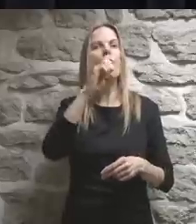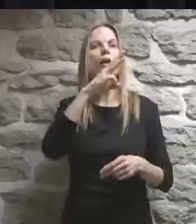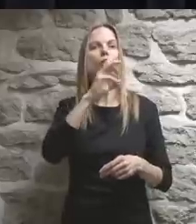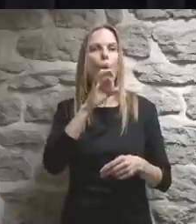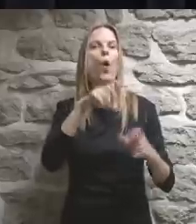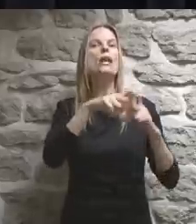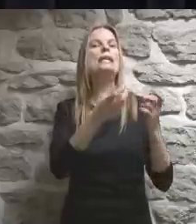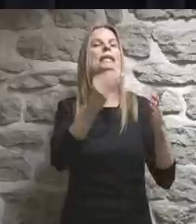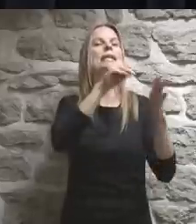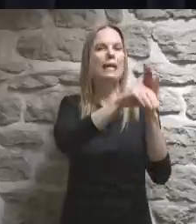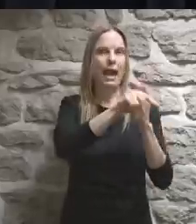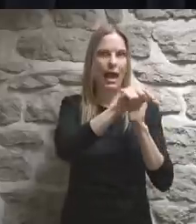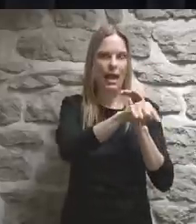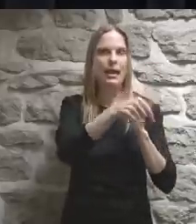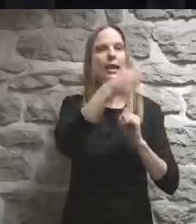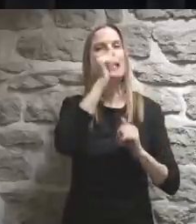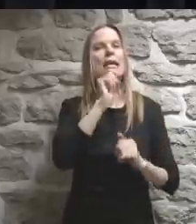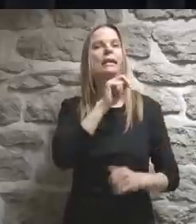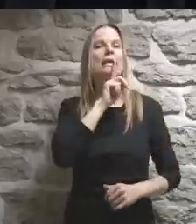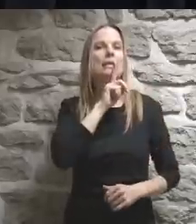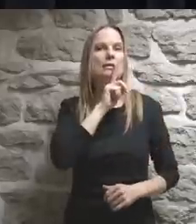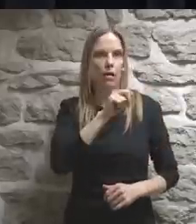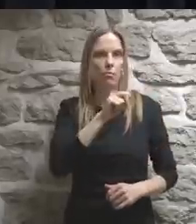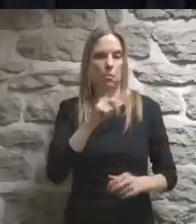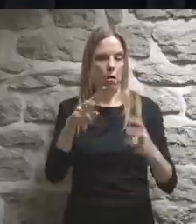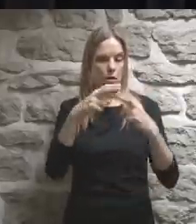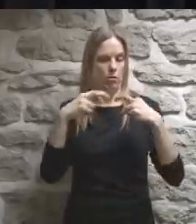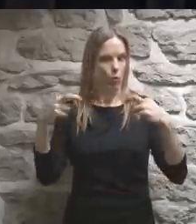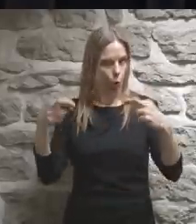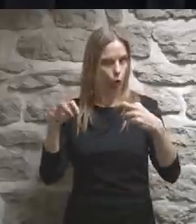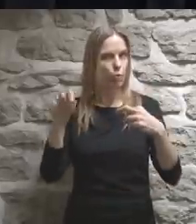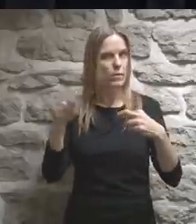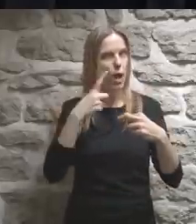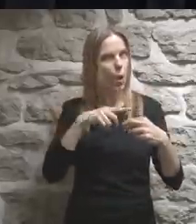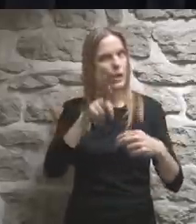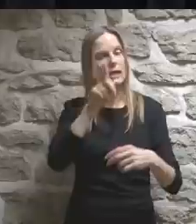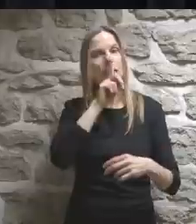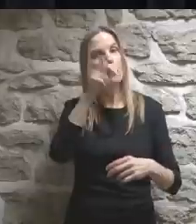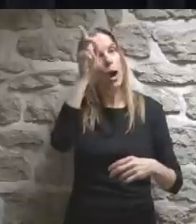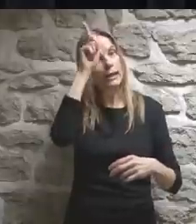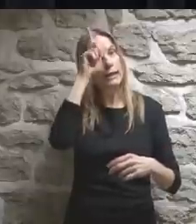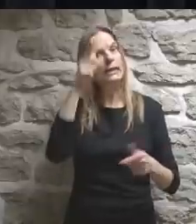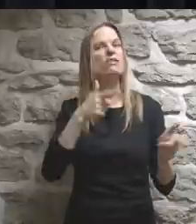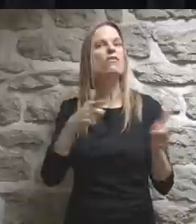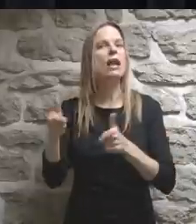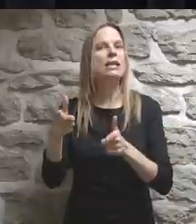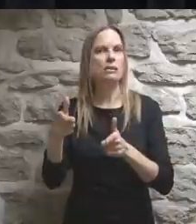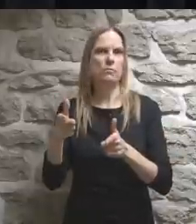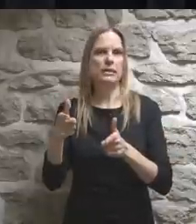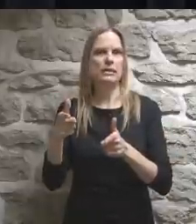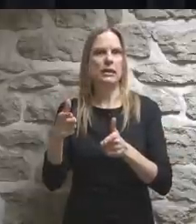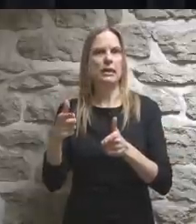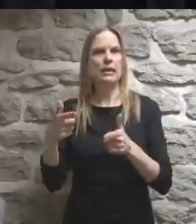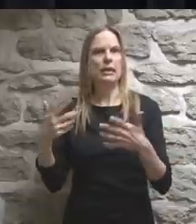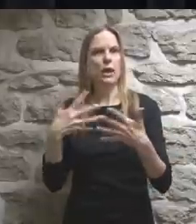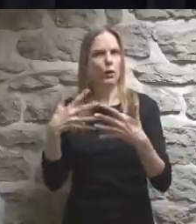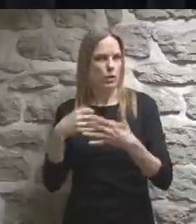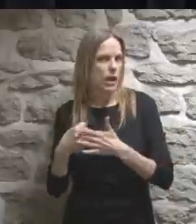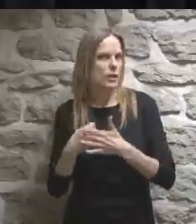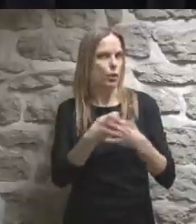ka seal laua taga siis ka riigid, kes ei ole valmis näiteks sõjaliselt toetama